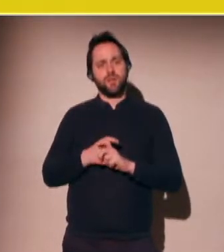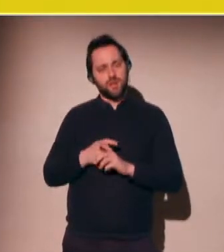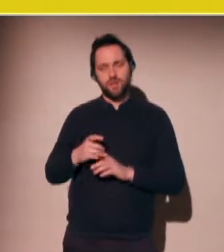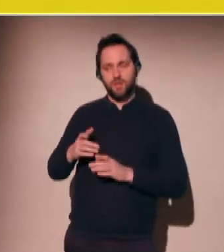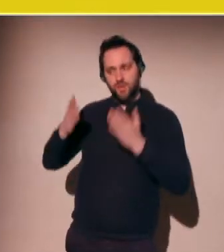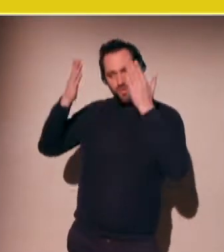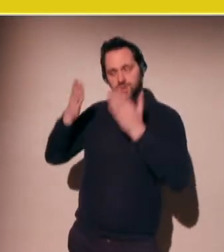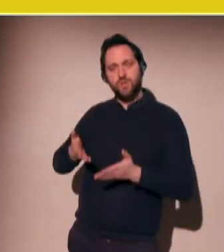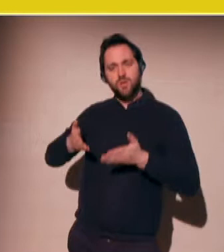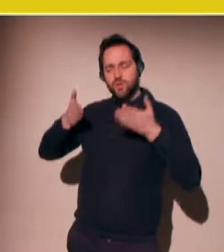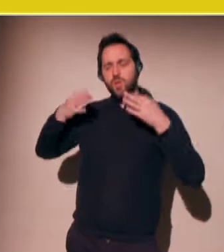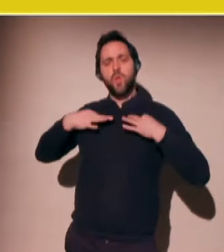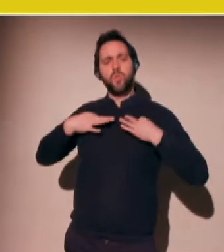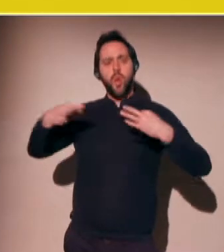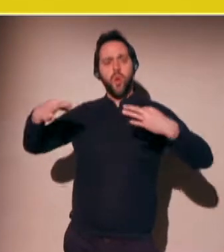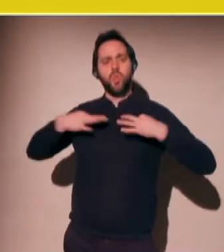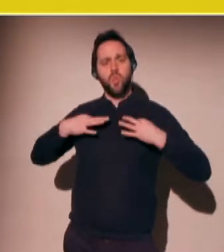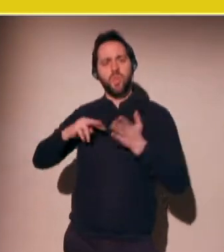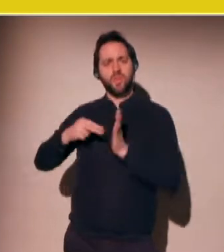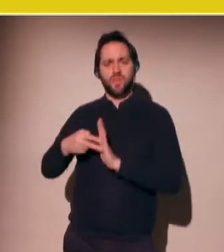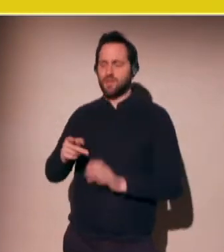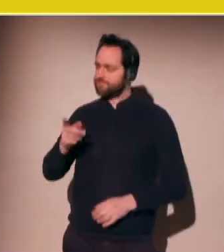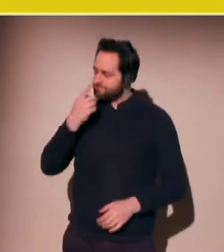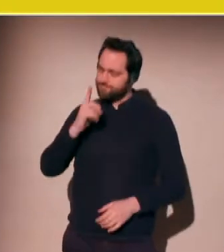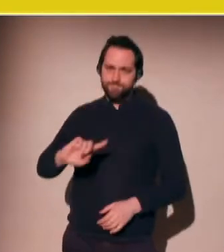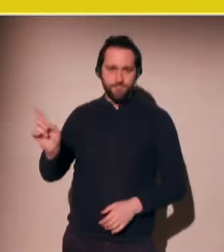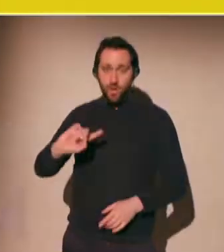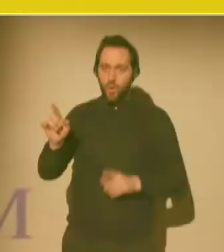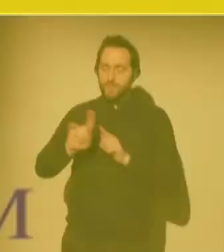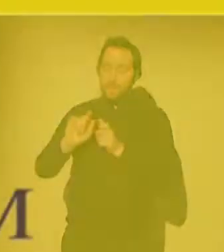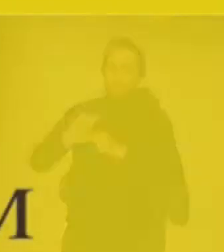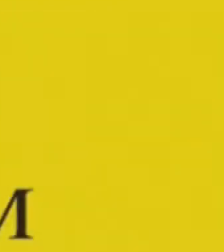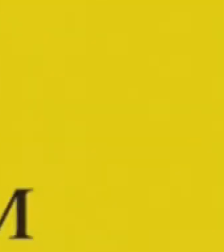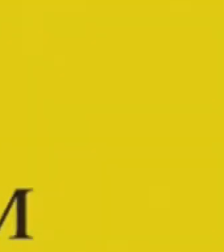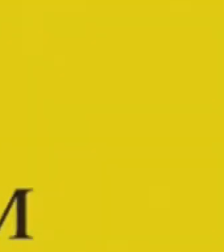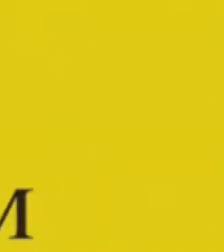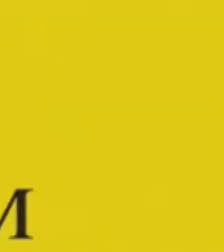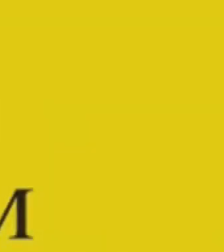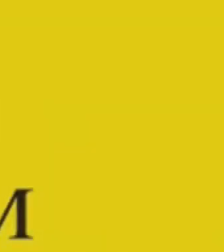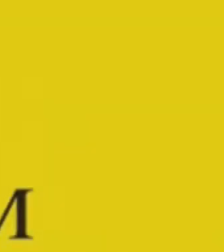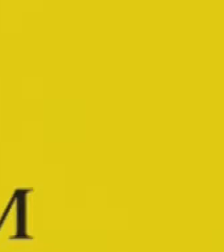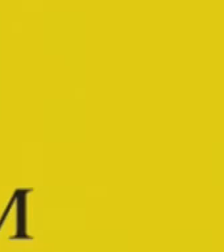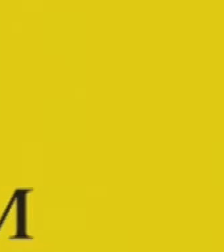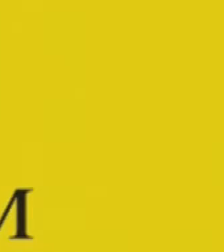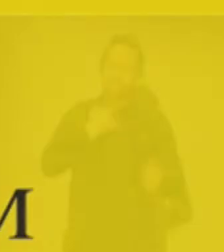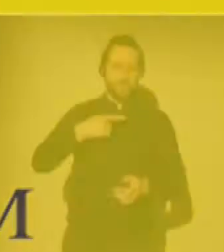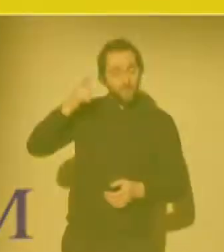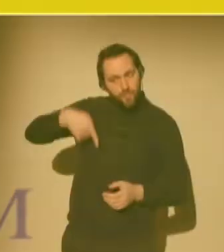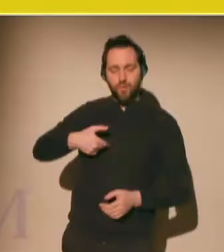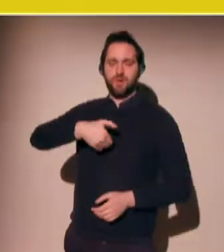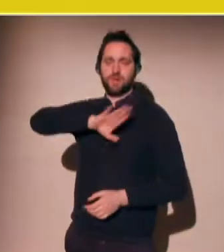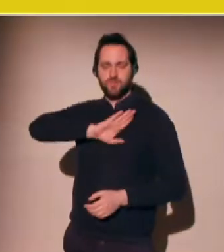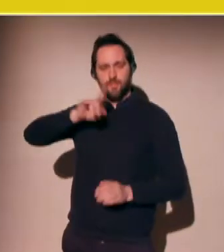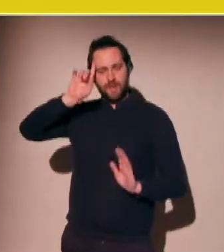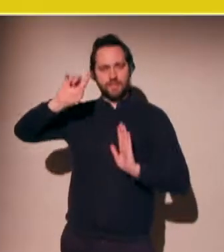un impact sur la société. Donc, qu'il y a des obligations éthiques. Alors, j'y crois, mais je ne crois pas que ce soit efficace. Je crois